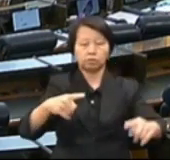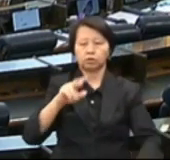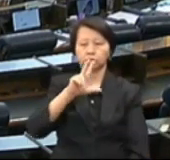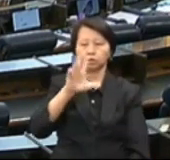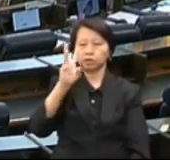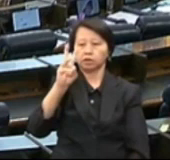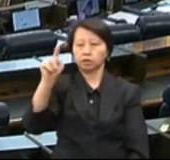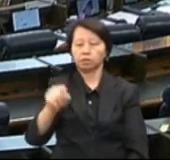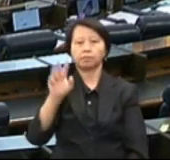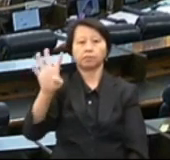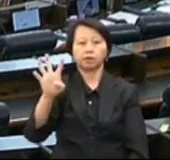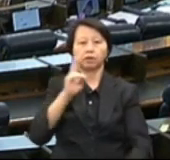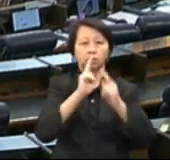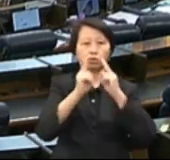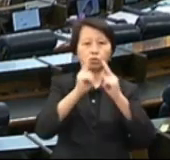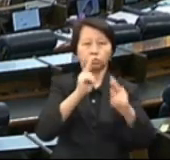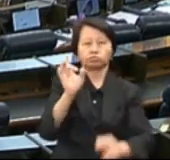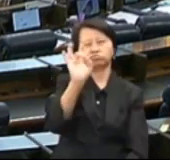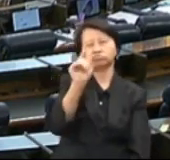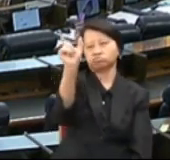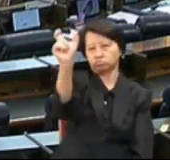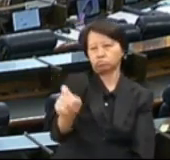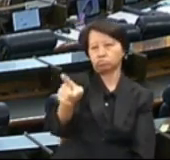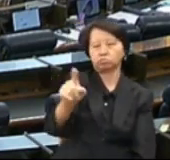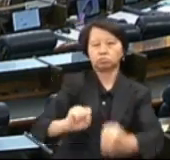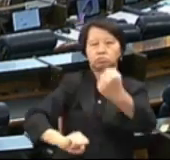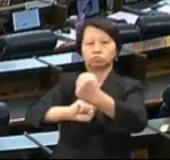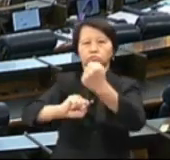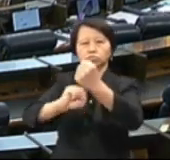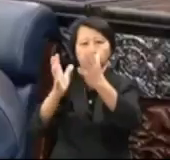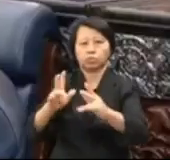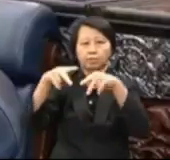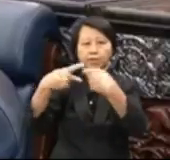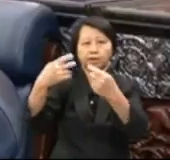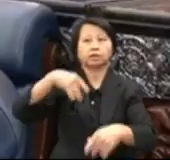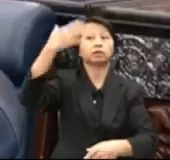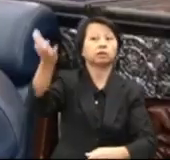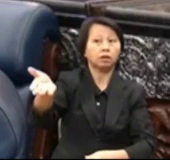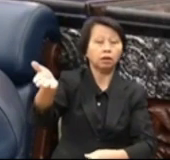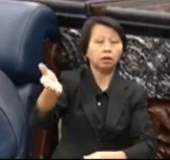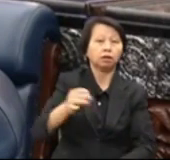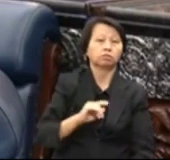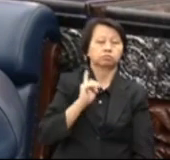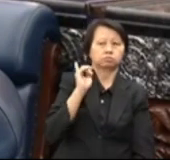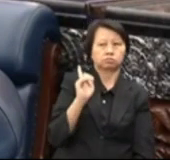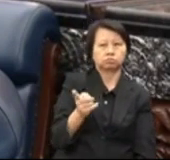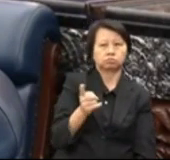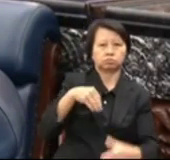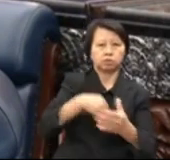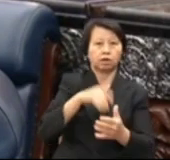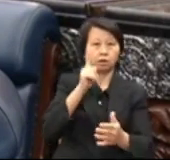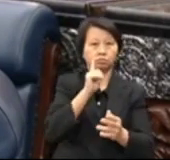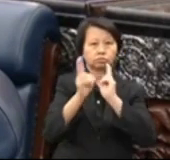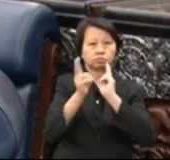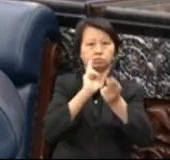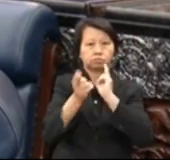364 ucapan oleh salah seorang pendukung pasti lawan di mana dalam satu